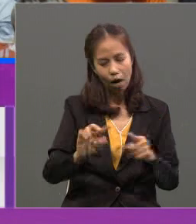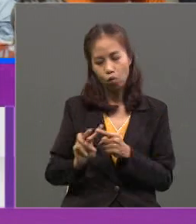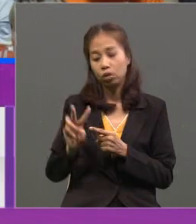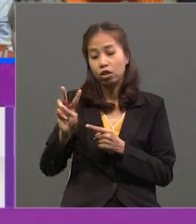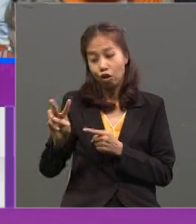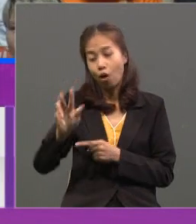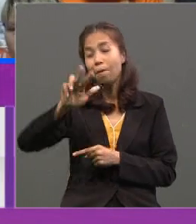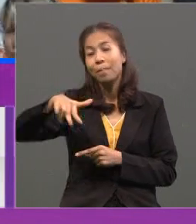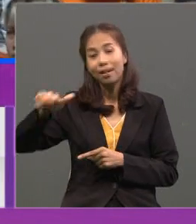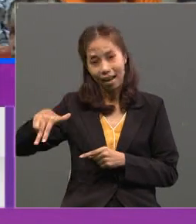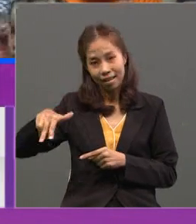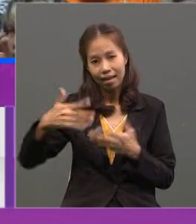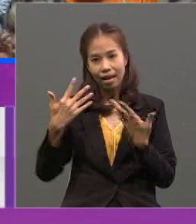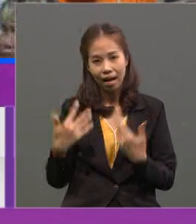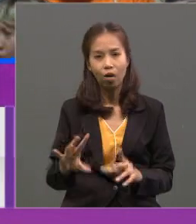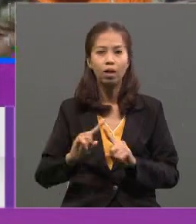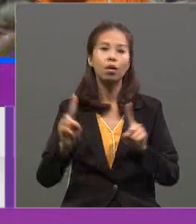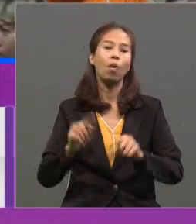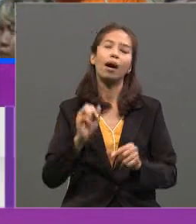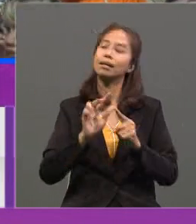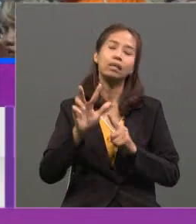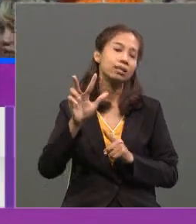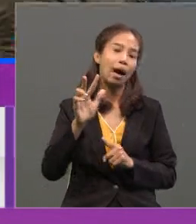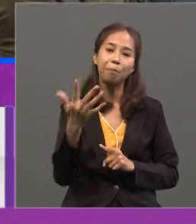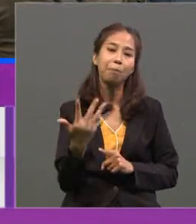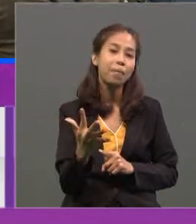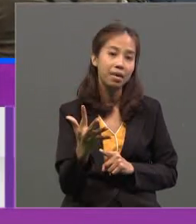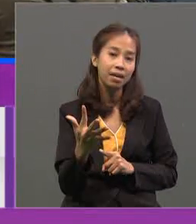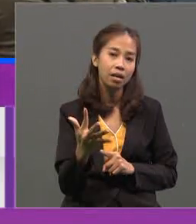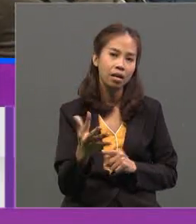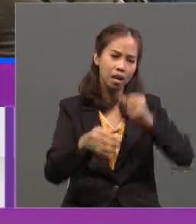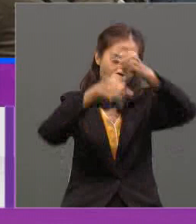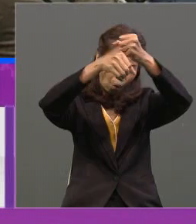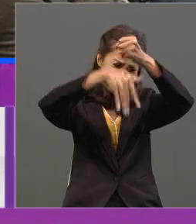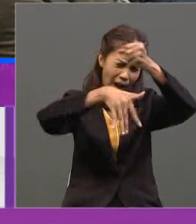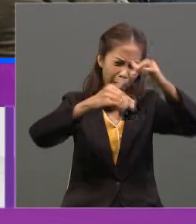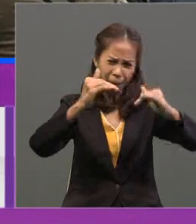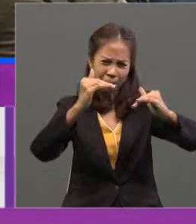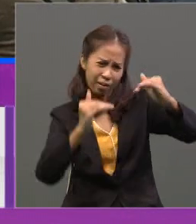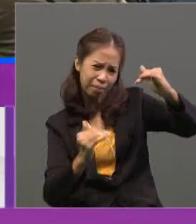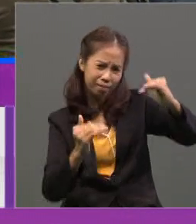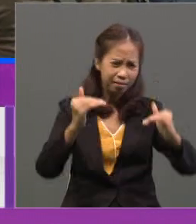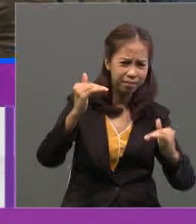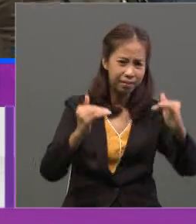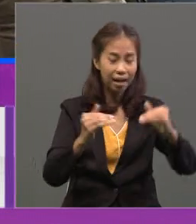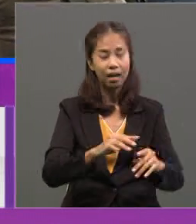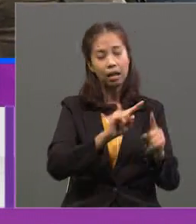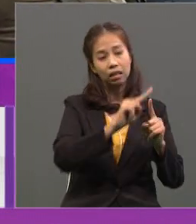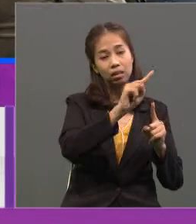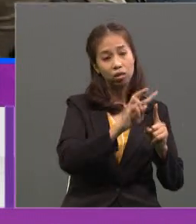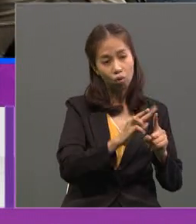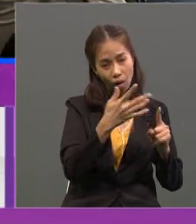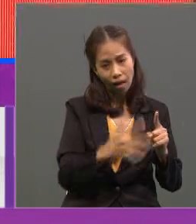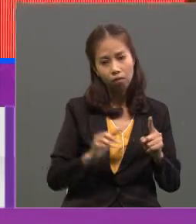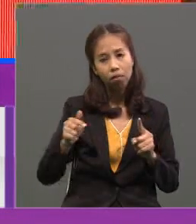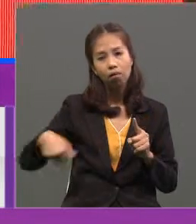ไทยแตไม่มพัอัดบ 3 ทรองรับ templom s registeredางไมขัมดลอยู่สรtapfets1 Kas 2 is้